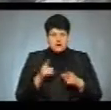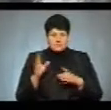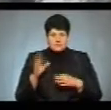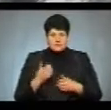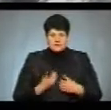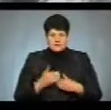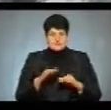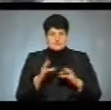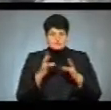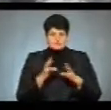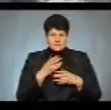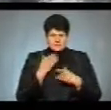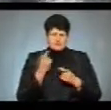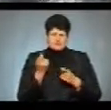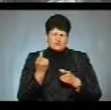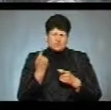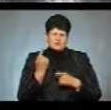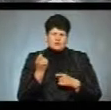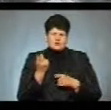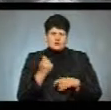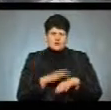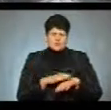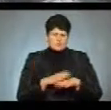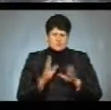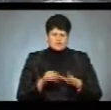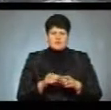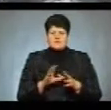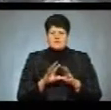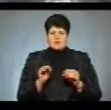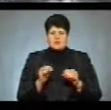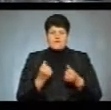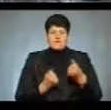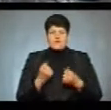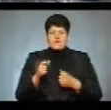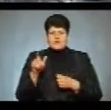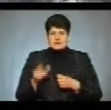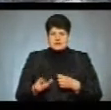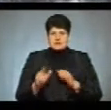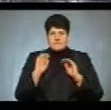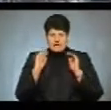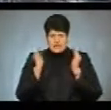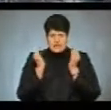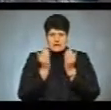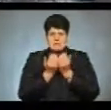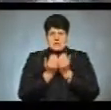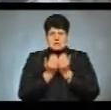Діти не травмовані, там в одного ручки трошки і все. Водій в лікарні в реанімації,